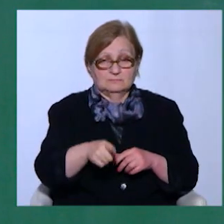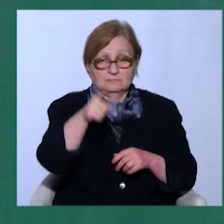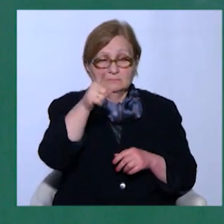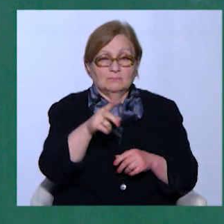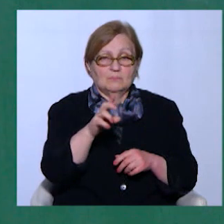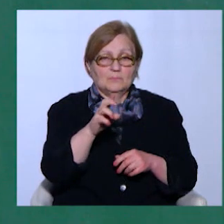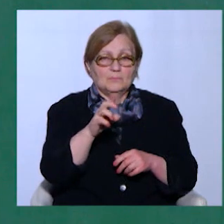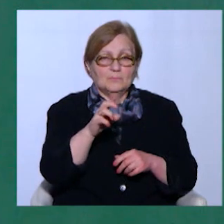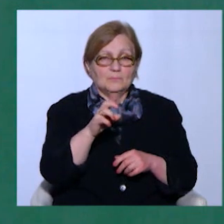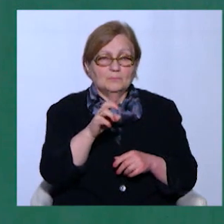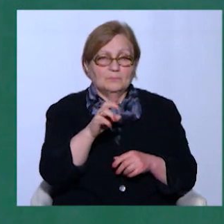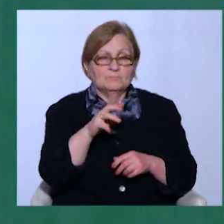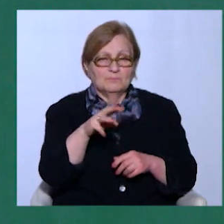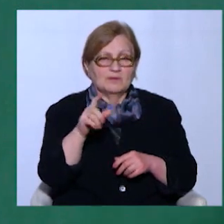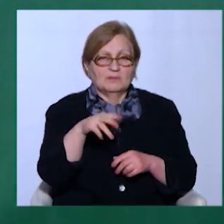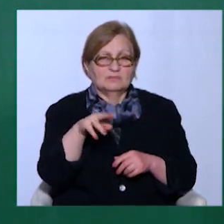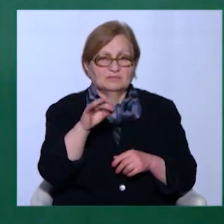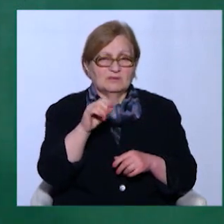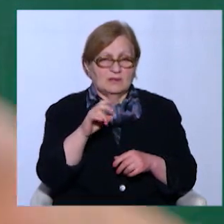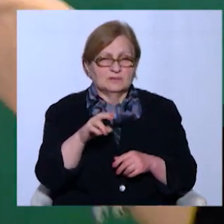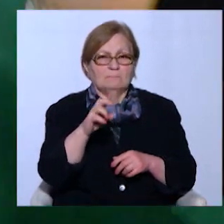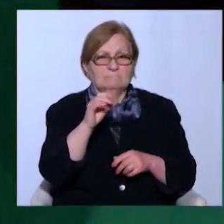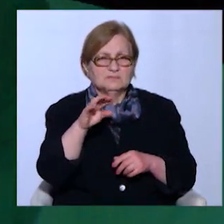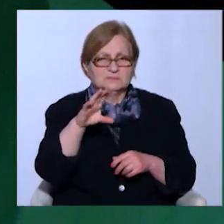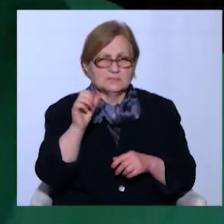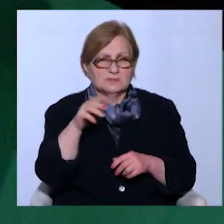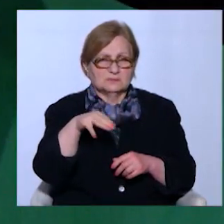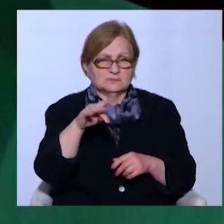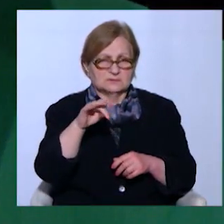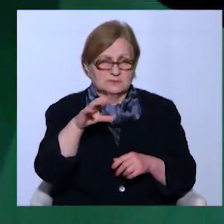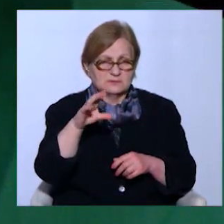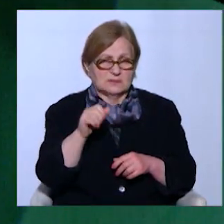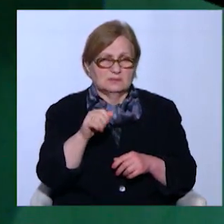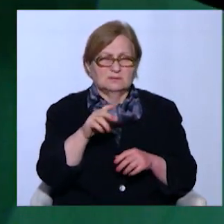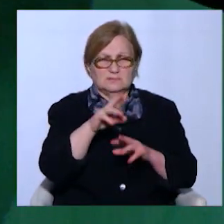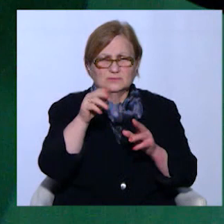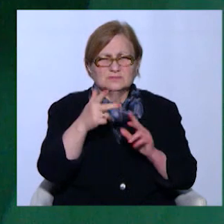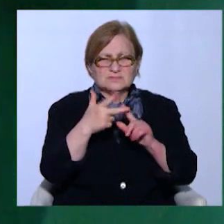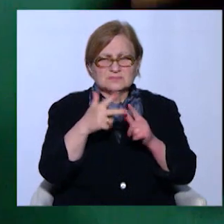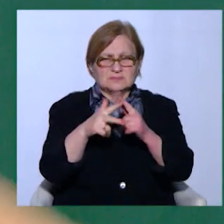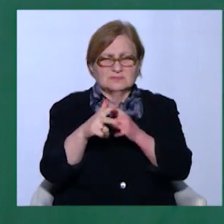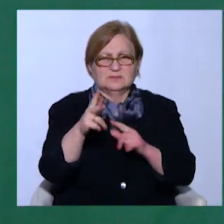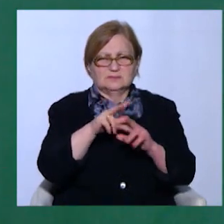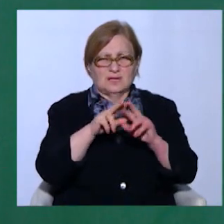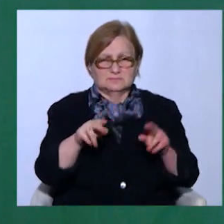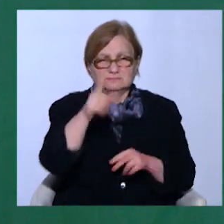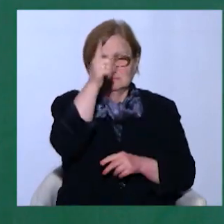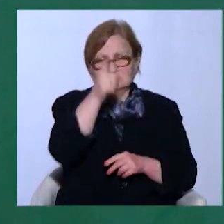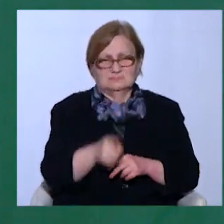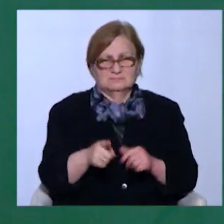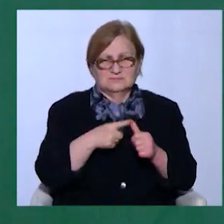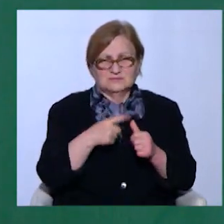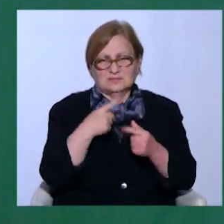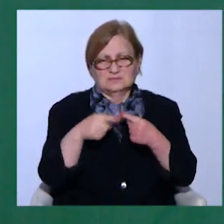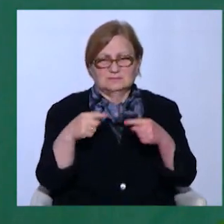და სიმაღლე ერთი და იგივე მონაკვეთია. ესე იგი რა გამოვიდა, რომ BO ასევე კუთხეს შუაზე ყოფს და აი